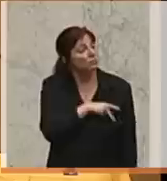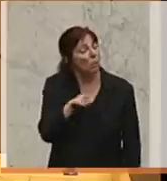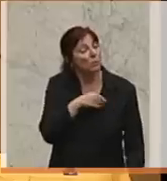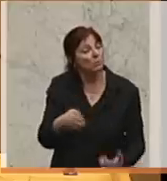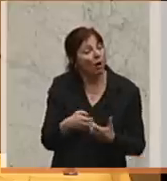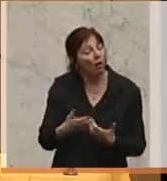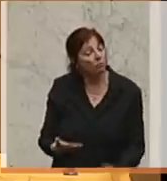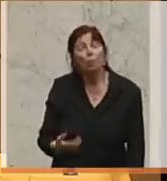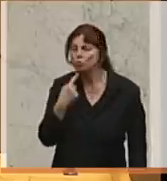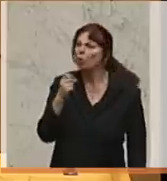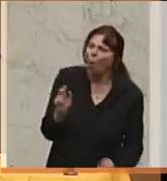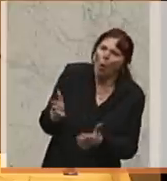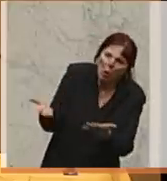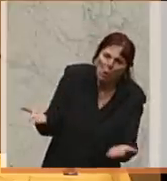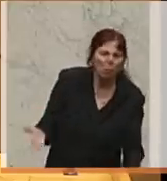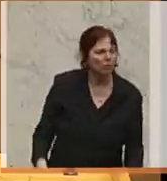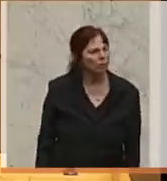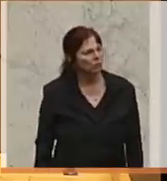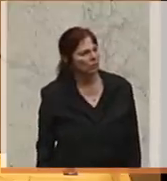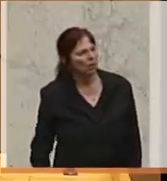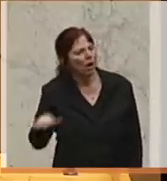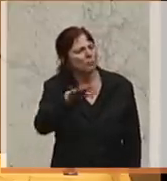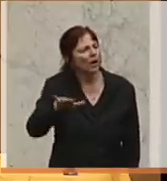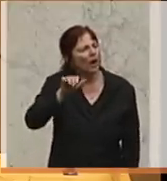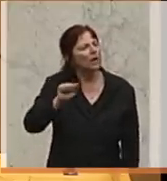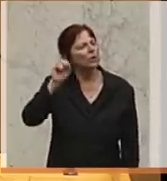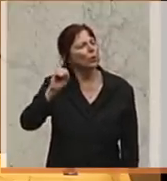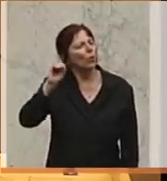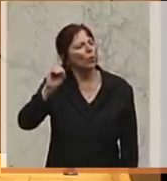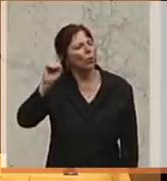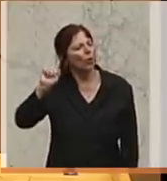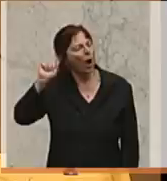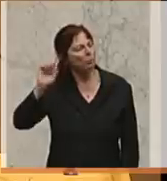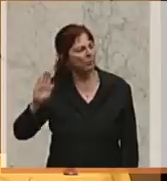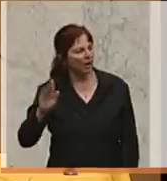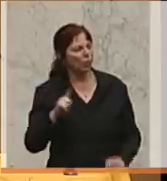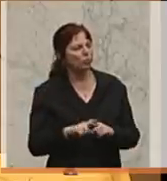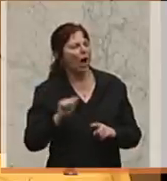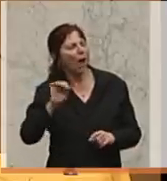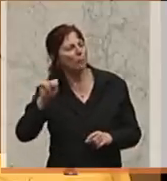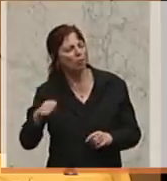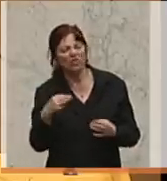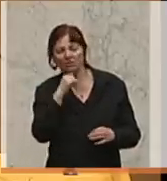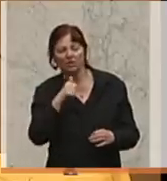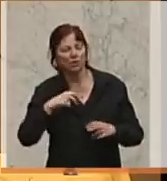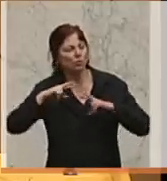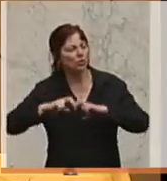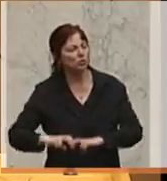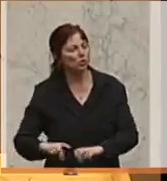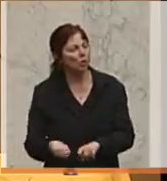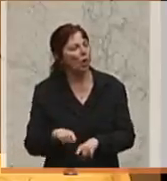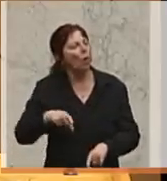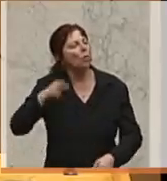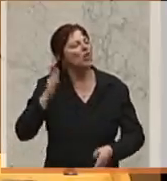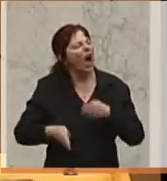ist okay, zum Bereich ÖAB Amon darf nicht mehr untersucht werden und gleich zum Bereich Hackl ÖVP darf auch nicht